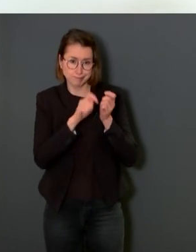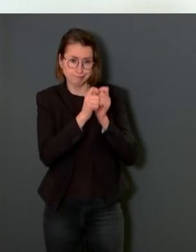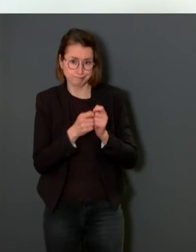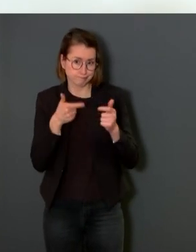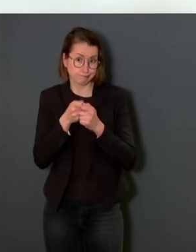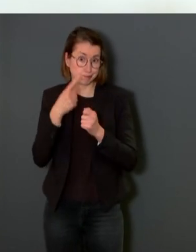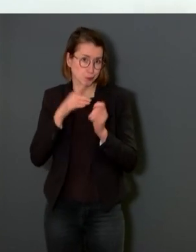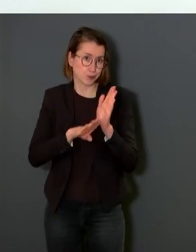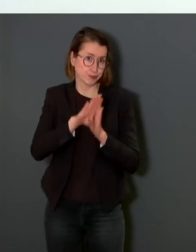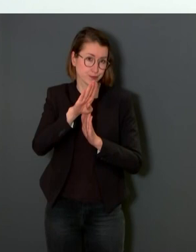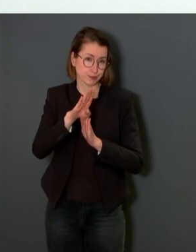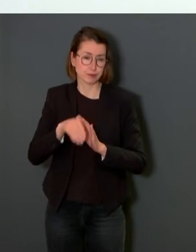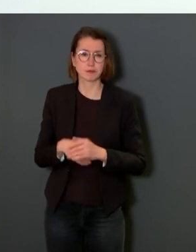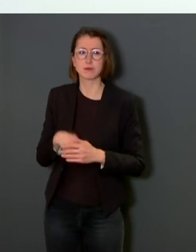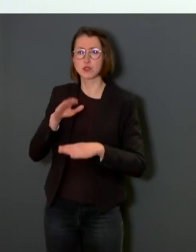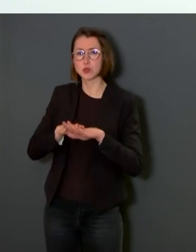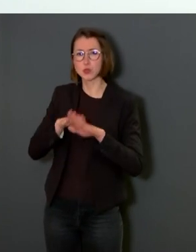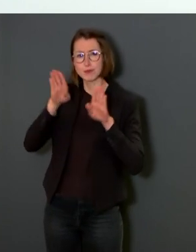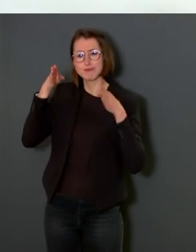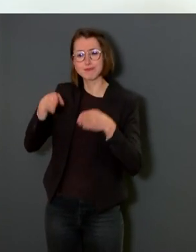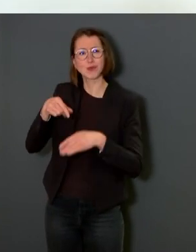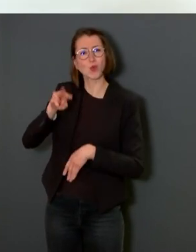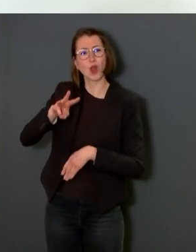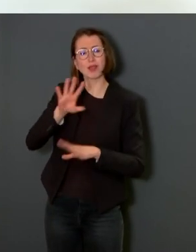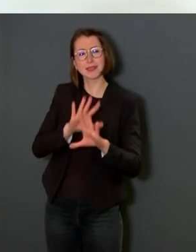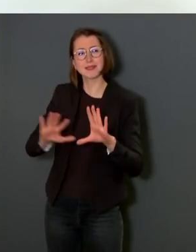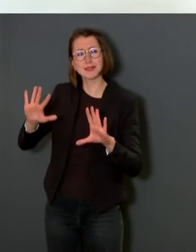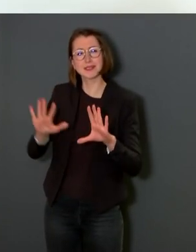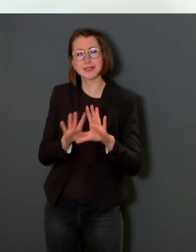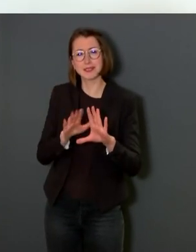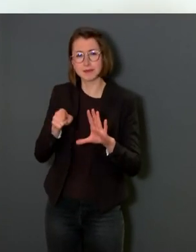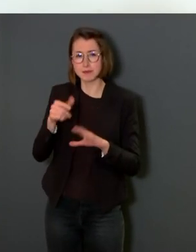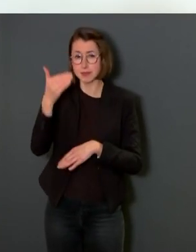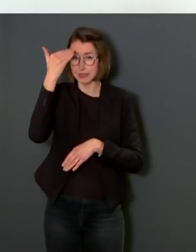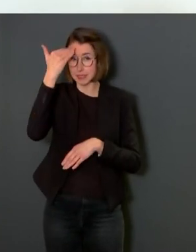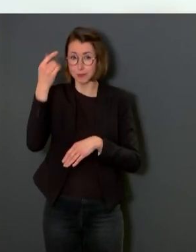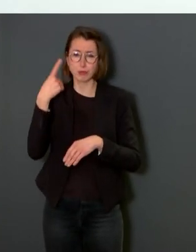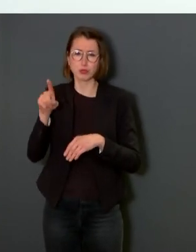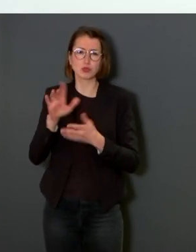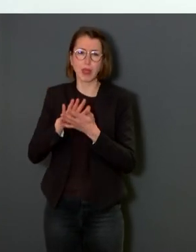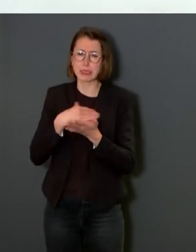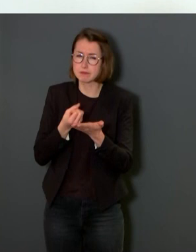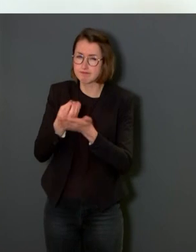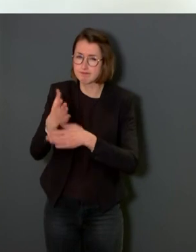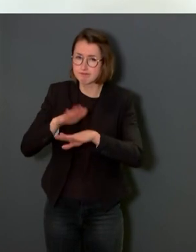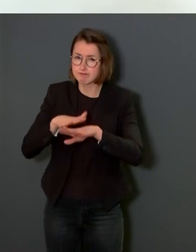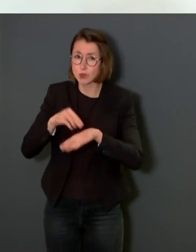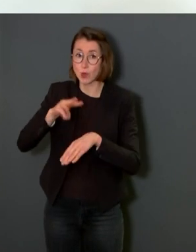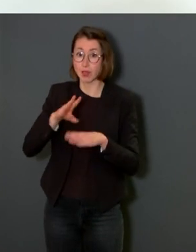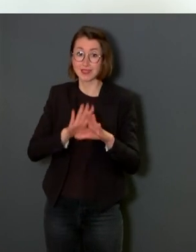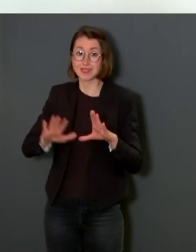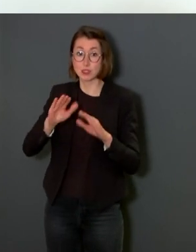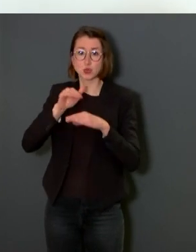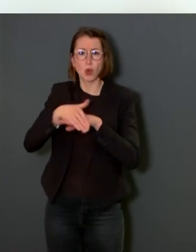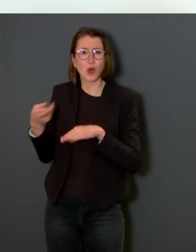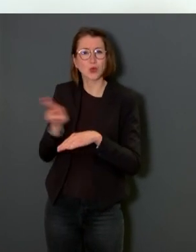que beaucoup d'entre vous, je m'adresse aux journalistes, ont demandé qu'en est-il du couvre-feu. Alors vous devez savoir que quand on